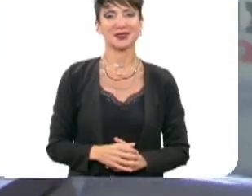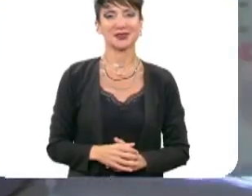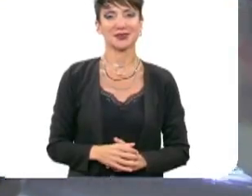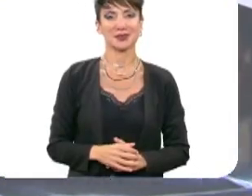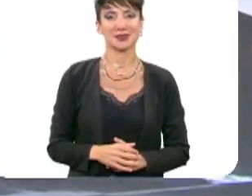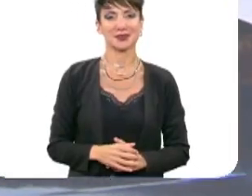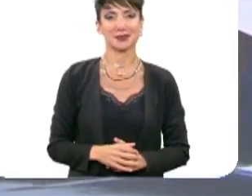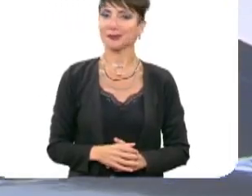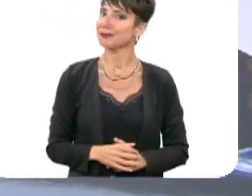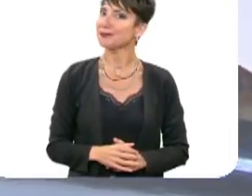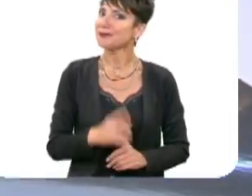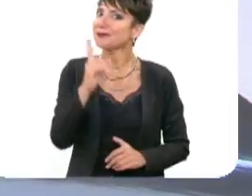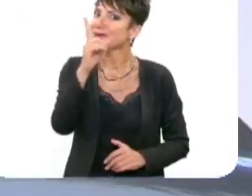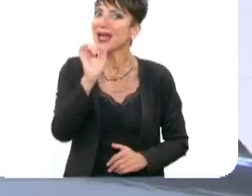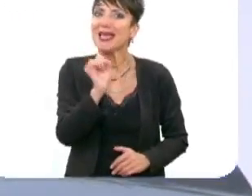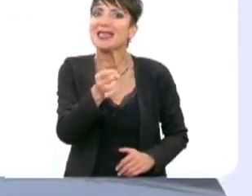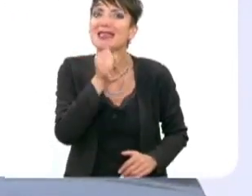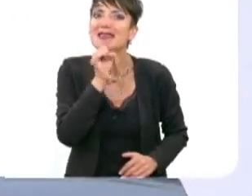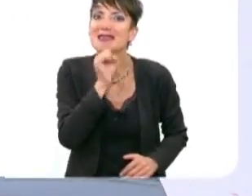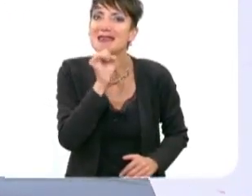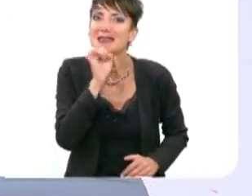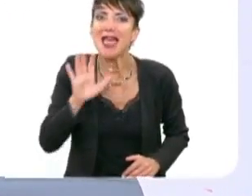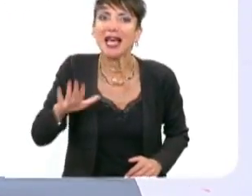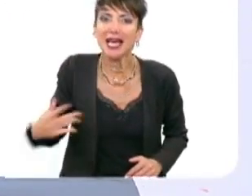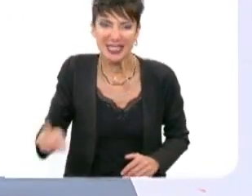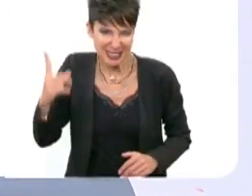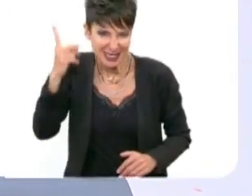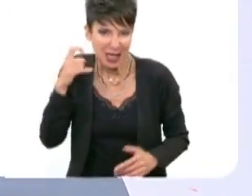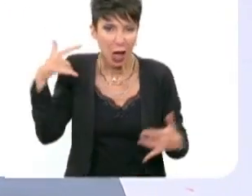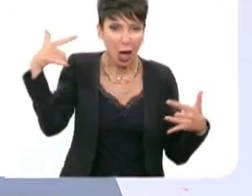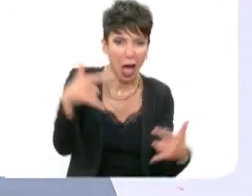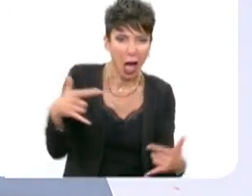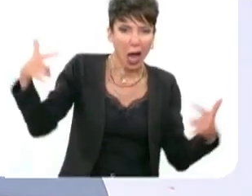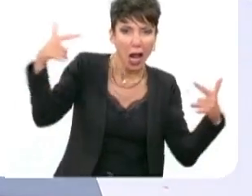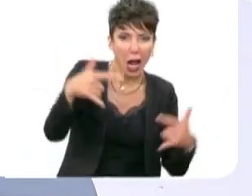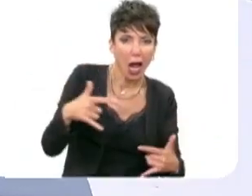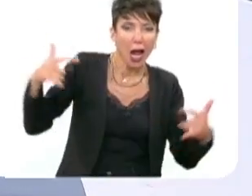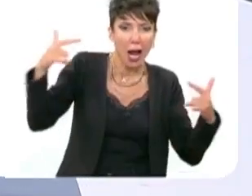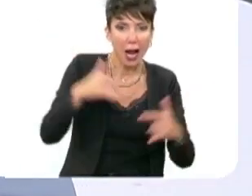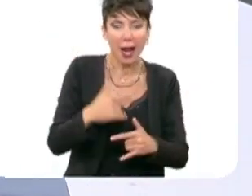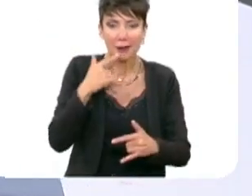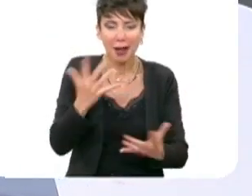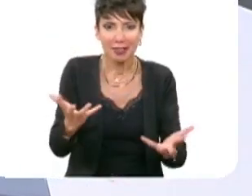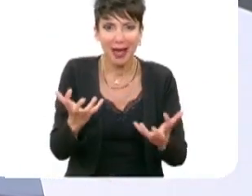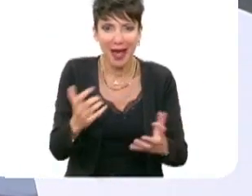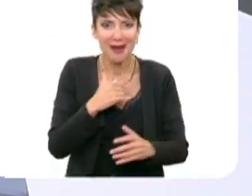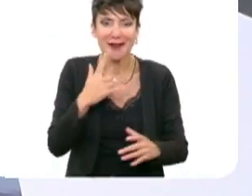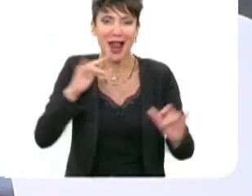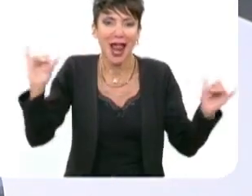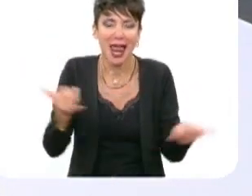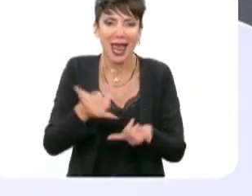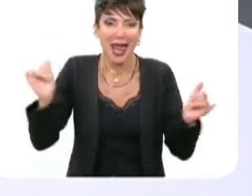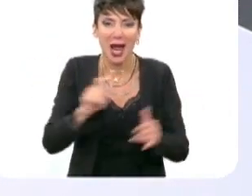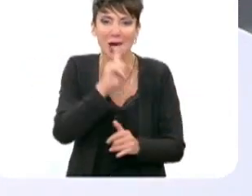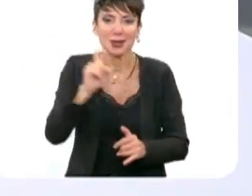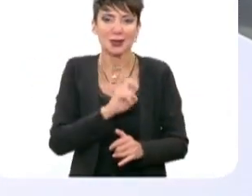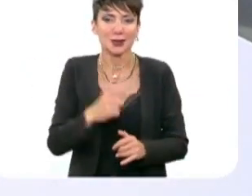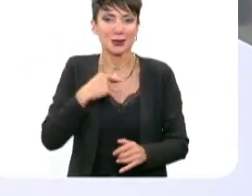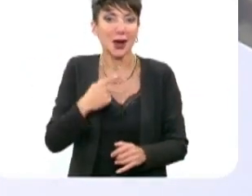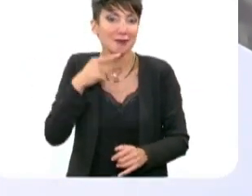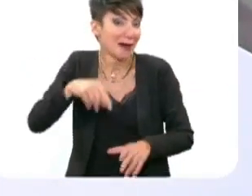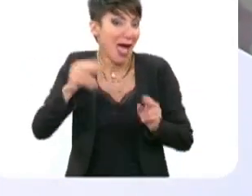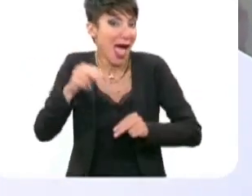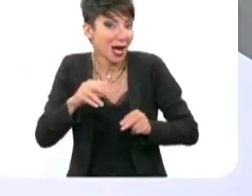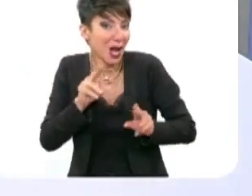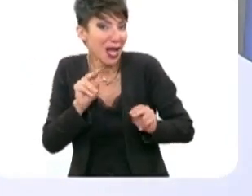Πάμε τώρα, κυρίες και κύριοι, στις γιαγιάδες της Κρήτης, οι οποίες κερδίζουν τις εντυπώσεις με τα τραγούδια, τα βίντεο, αλλά και το κέφι τους για ζωή βεβαίως. Έμπνευση για το νέο τους βίντεο,